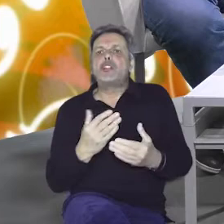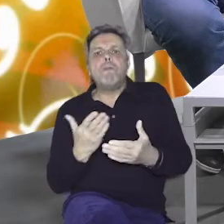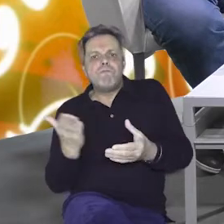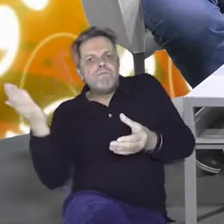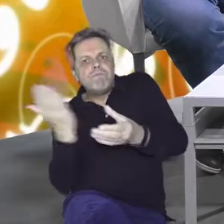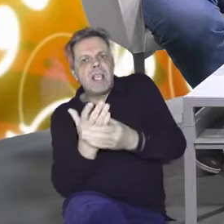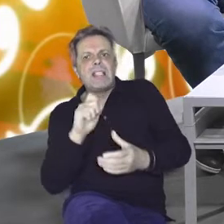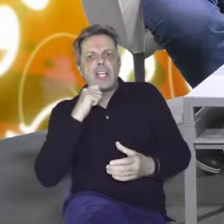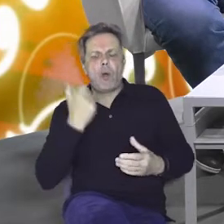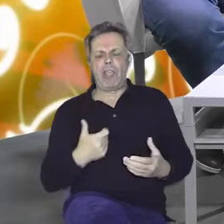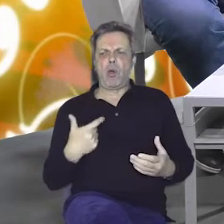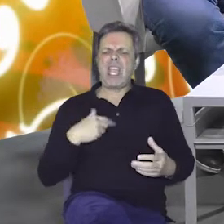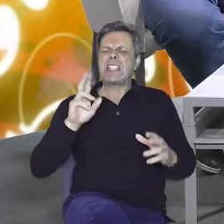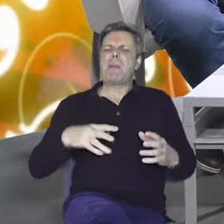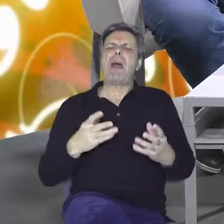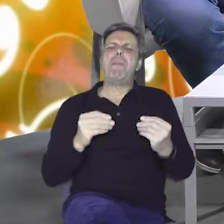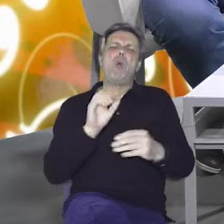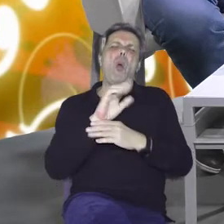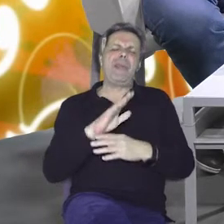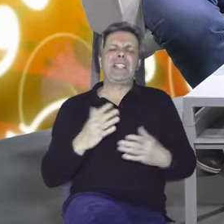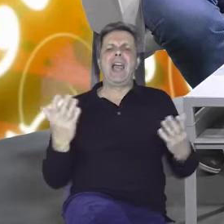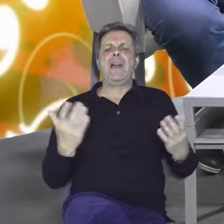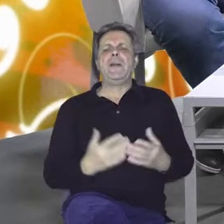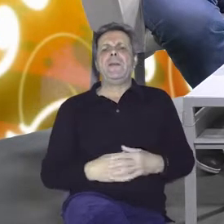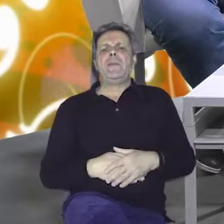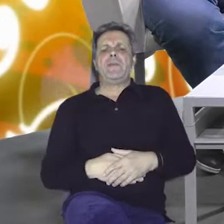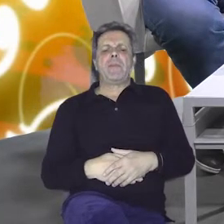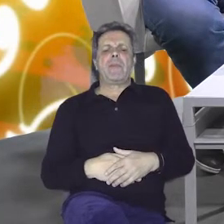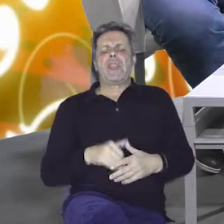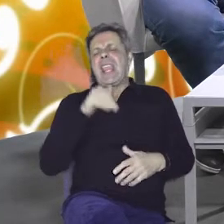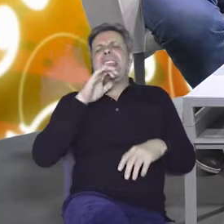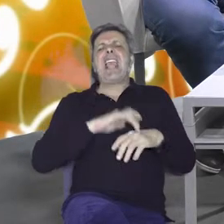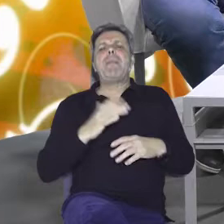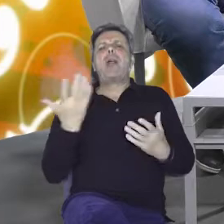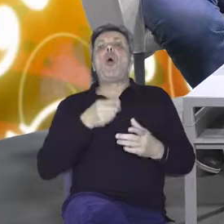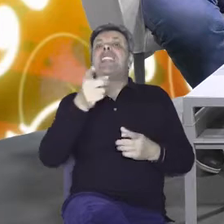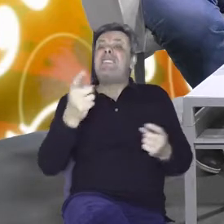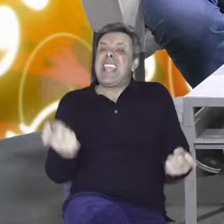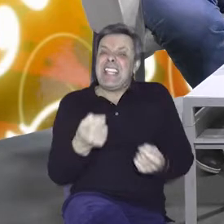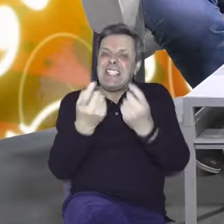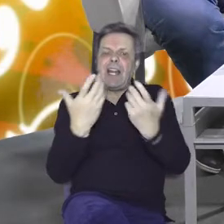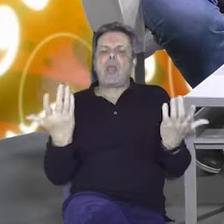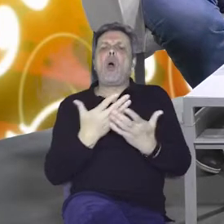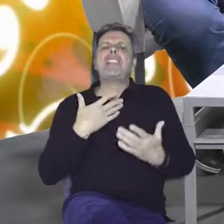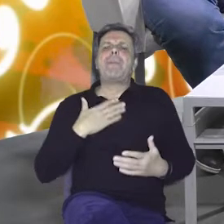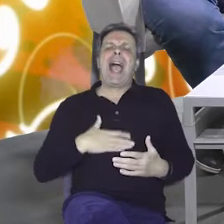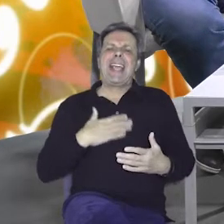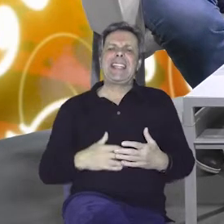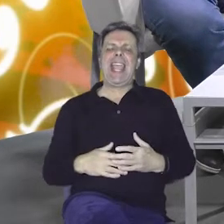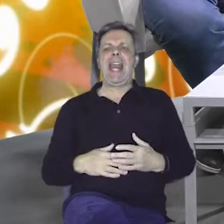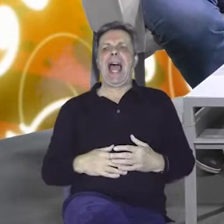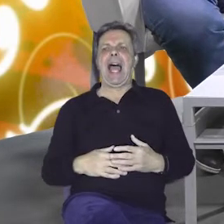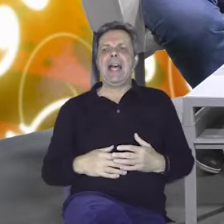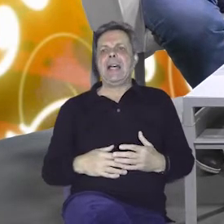ovdje imala emisija koje ste vi, ne emisija, nego tema koje ste inicirali, koje sam ja htjela nekako sa